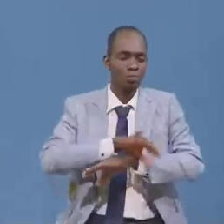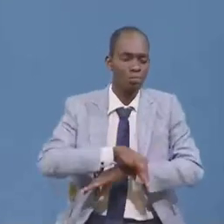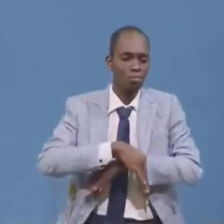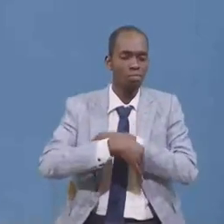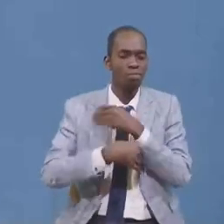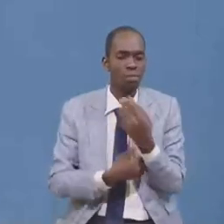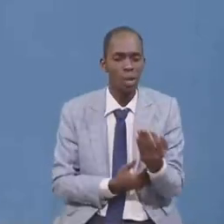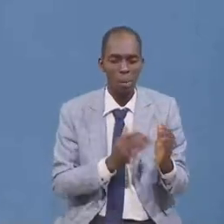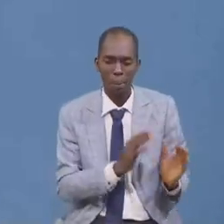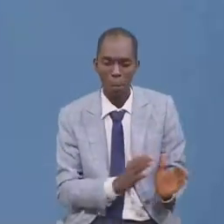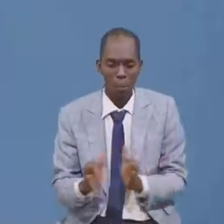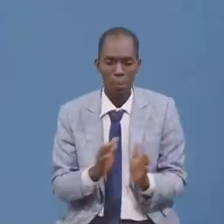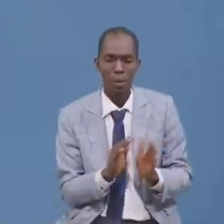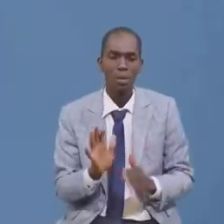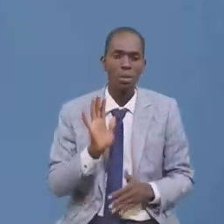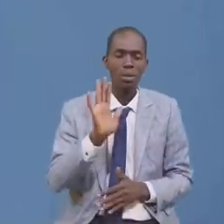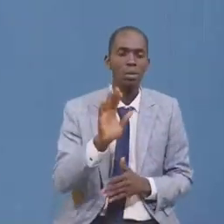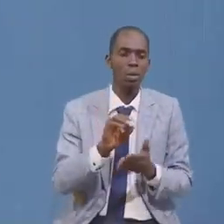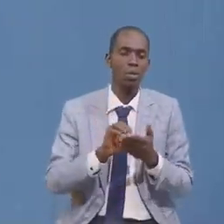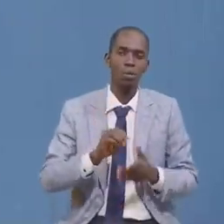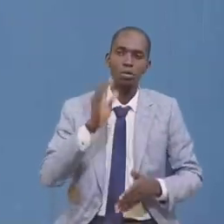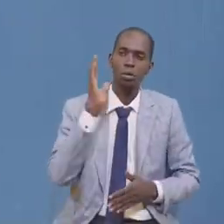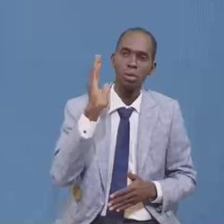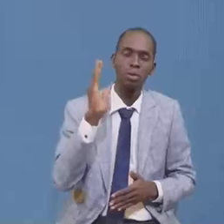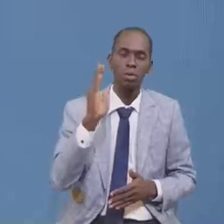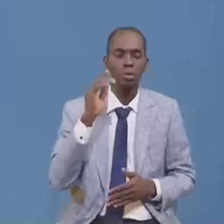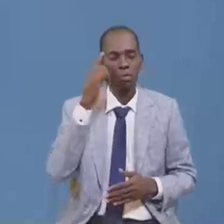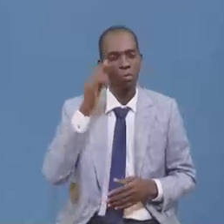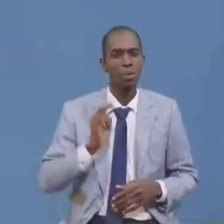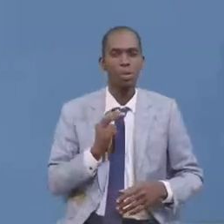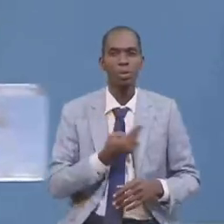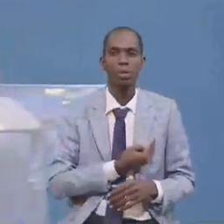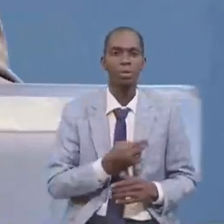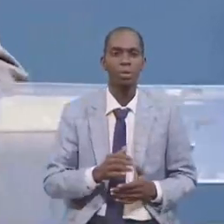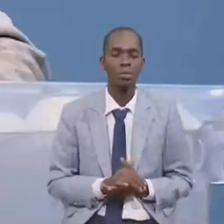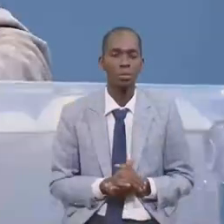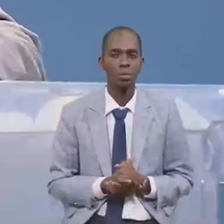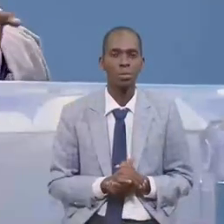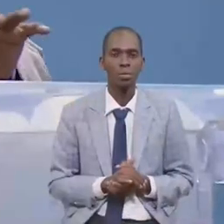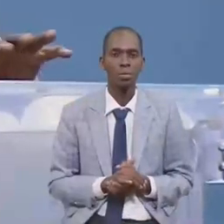Et les enseignants passent des nuits à préparer les cours.